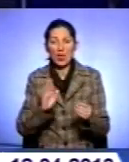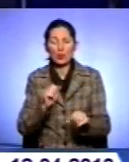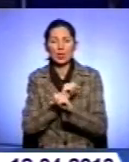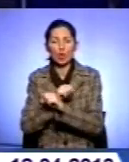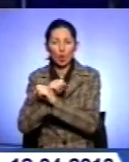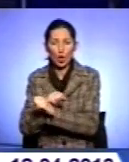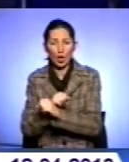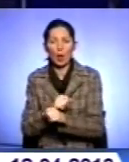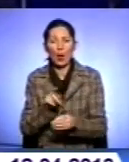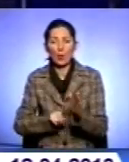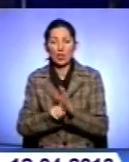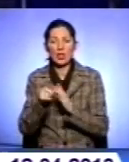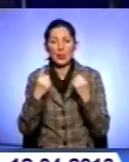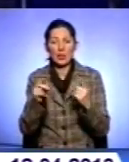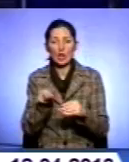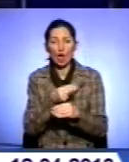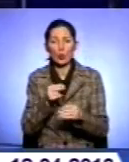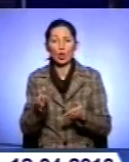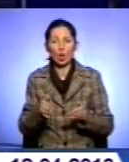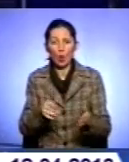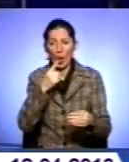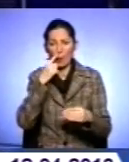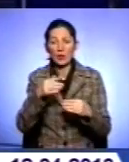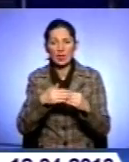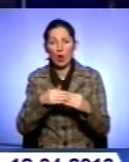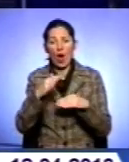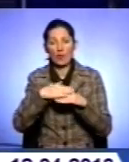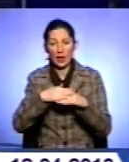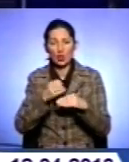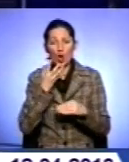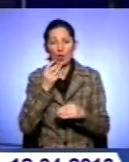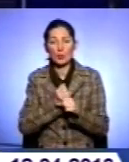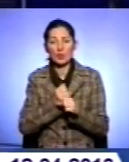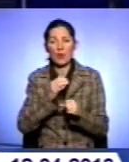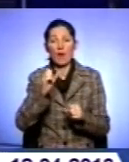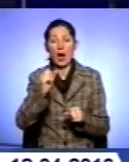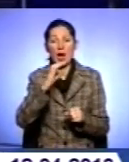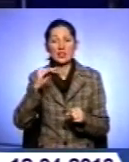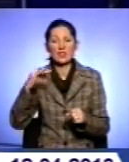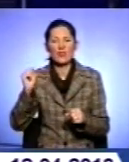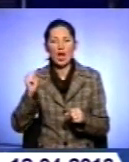ремонт дороги. Ближче вечора, коли працював асфальтоукладач, рух дорогою перекрили.